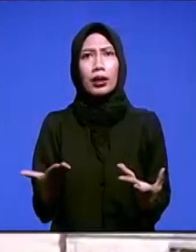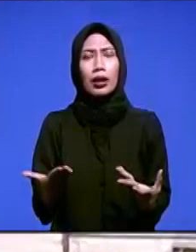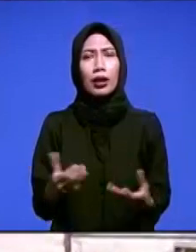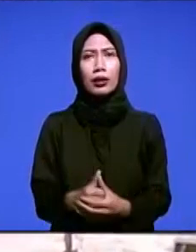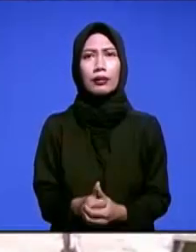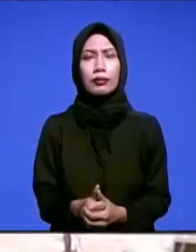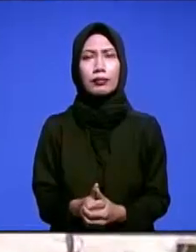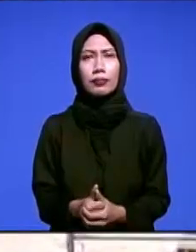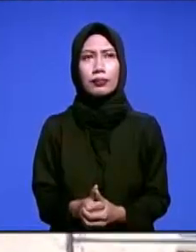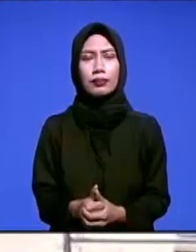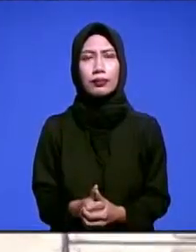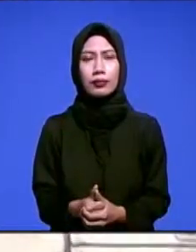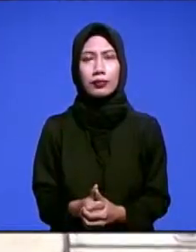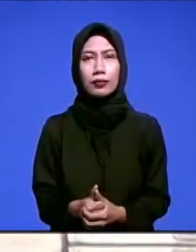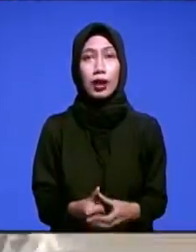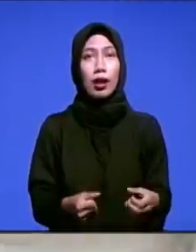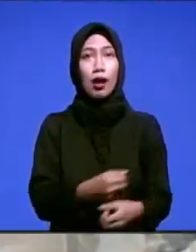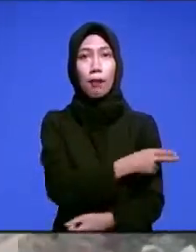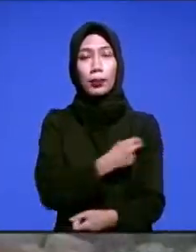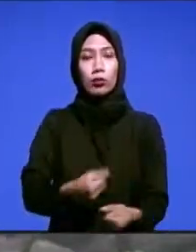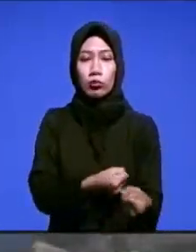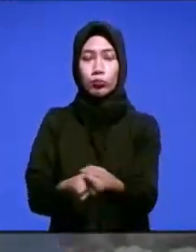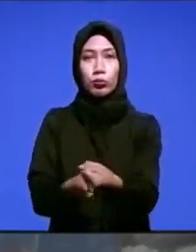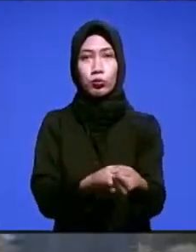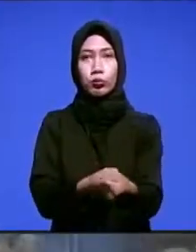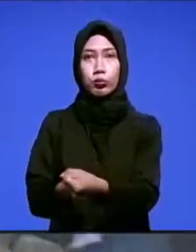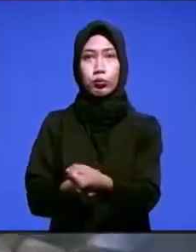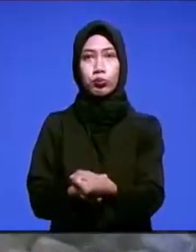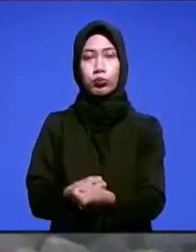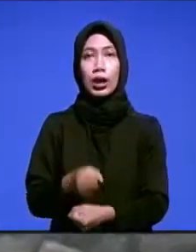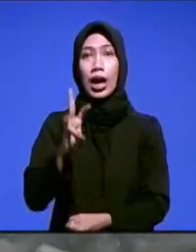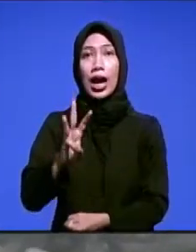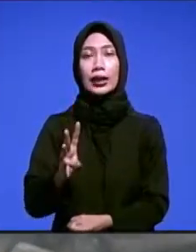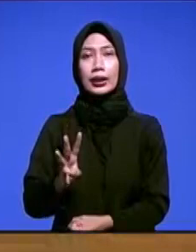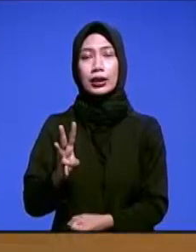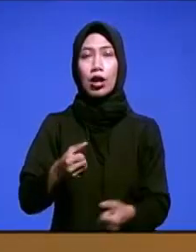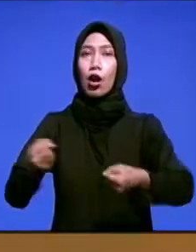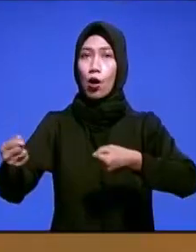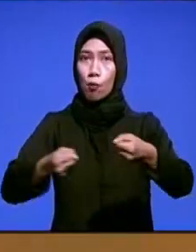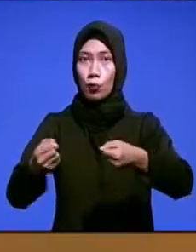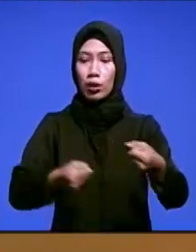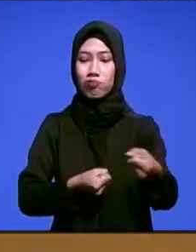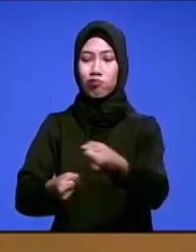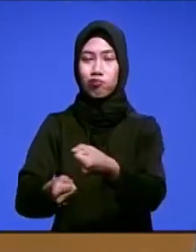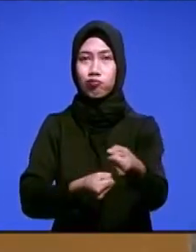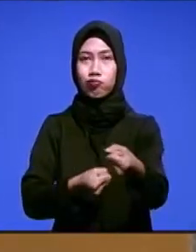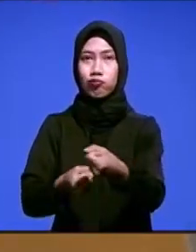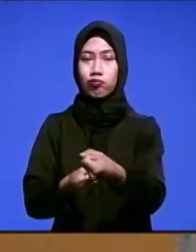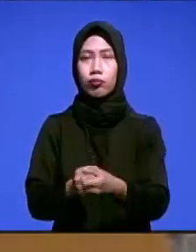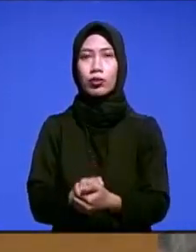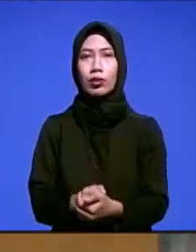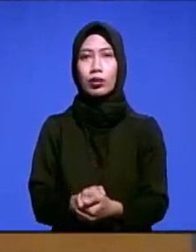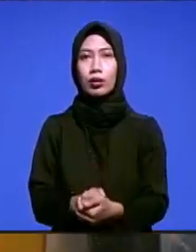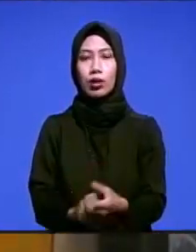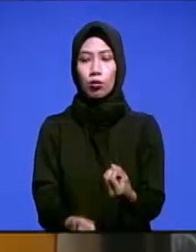perawatan. Dinas Pemadam Kebakaran Kabupaten Bekasi menerjunkan 3 unit mobil pemadam berikut 20 personil